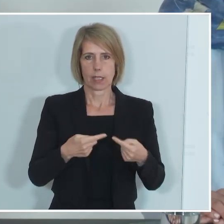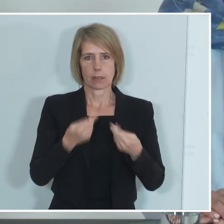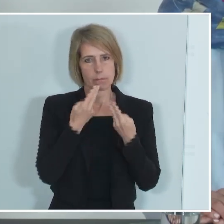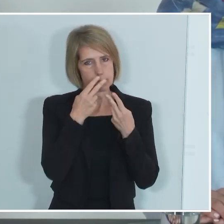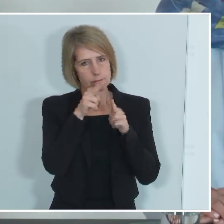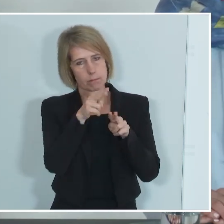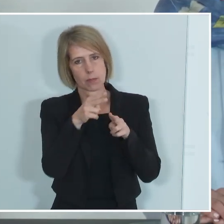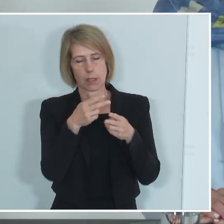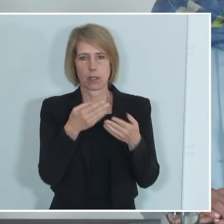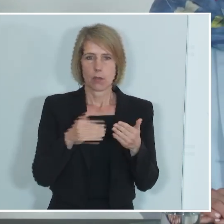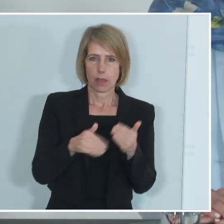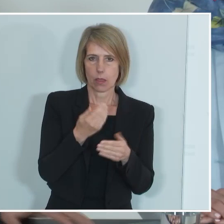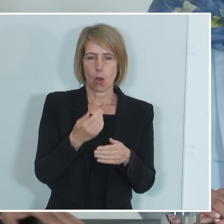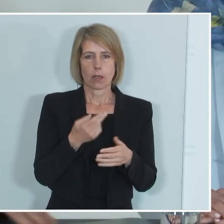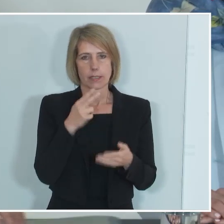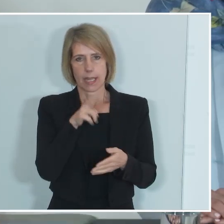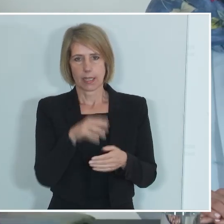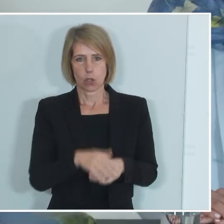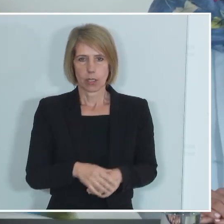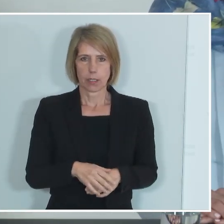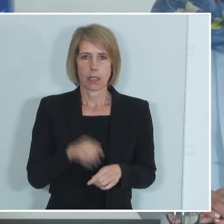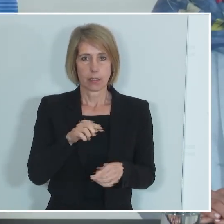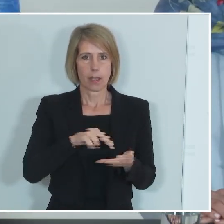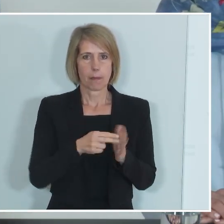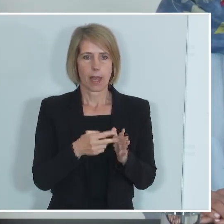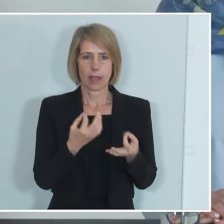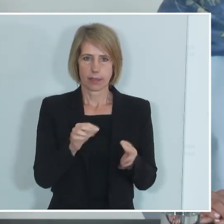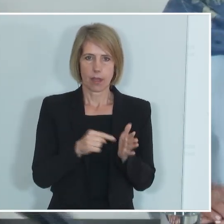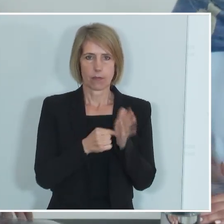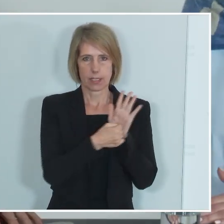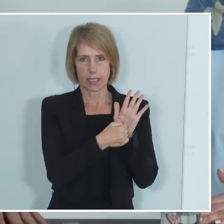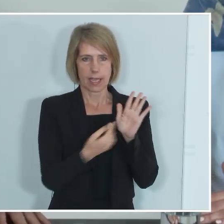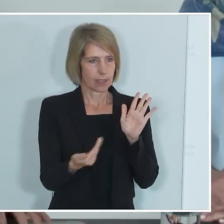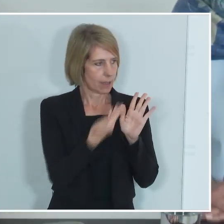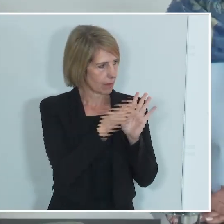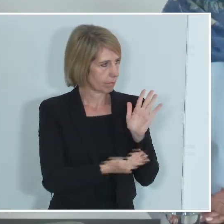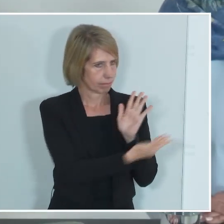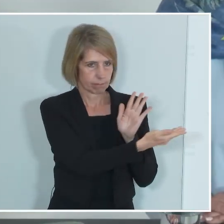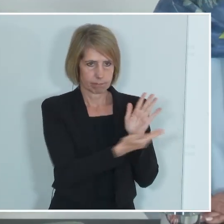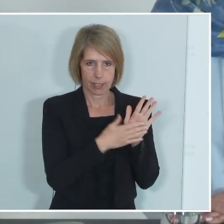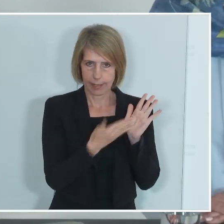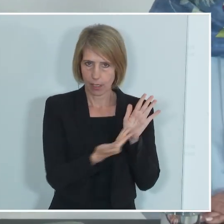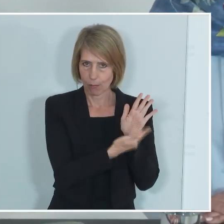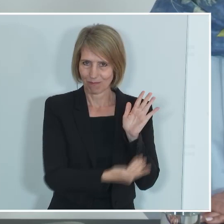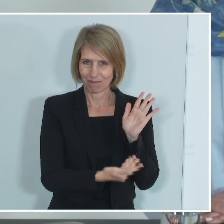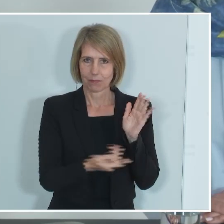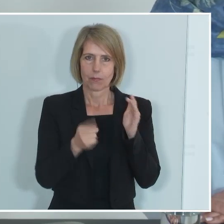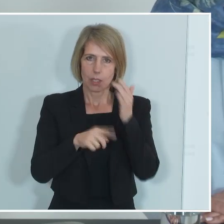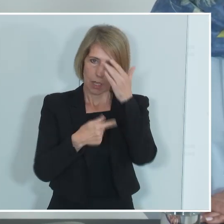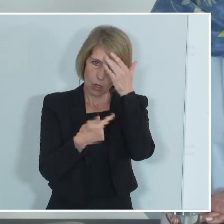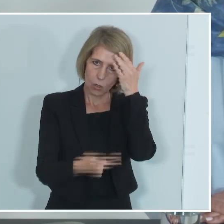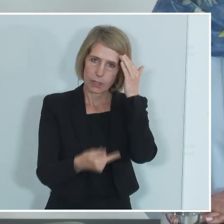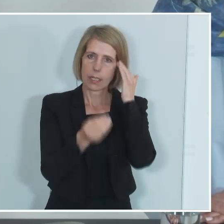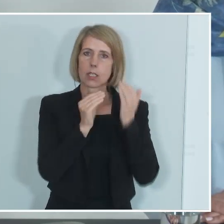Dafür braucht es einen klaren Plan. Der klare Plan, ich darf es kurz nehmen, ist hier zum Teil auch